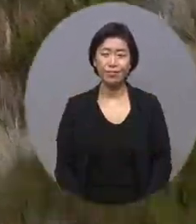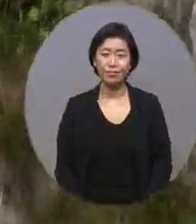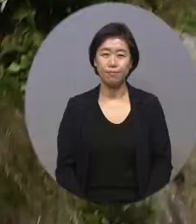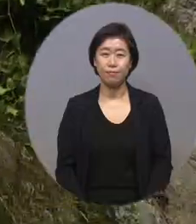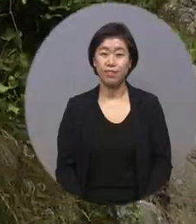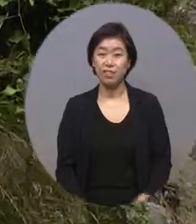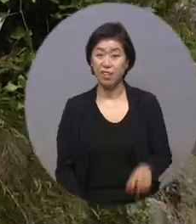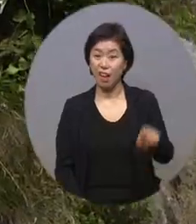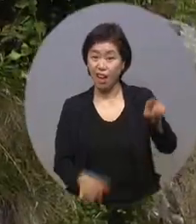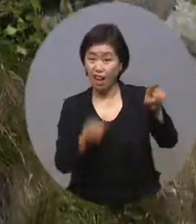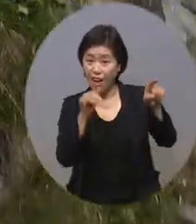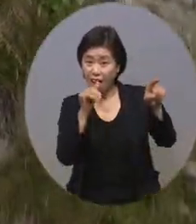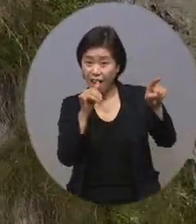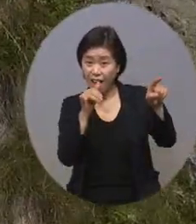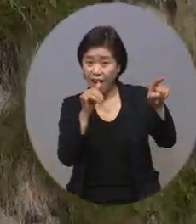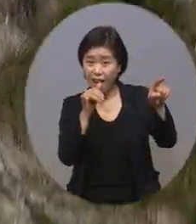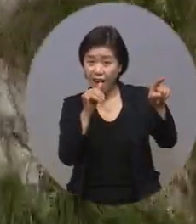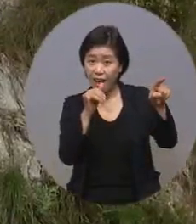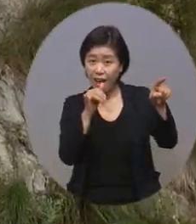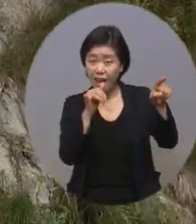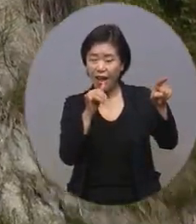언덕 위에 있다고요?